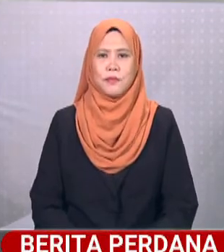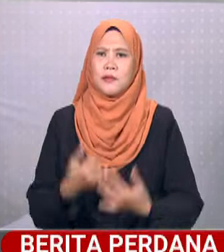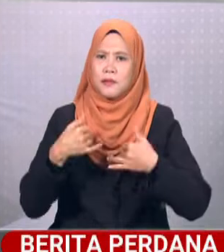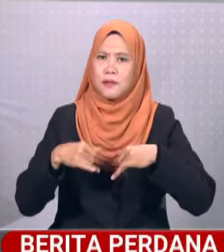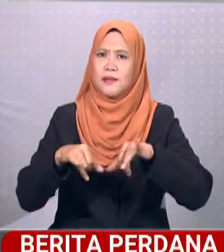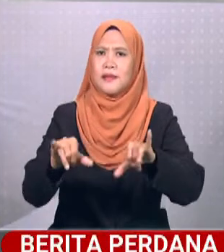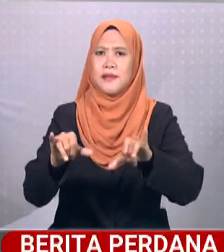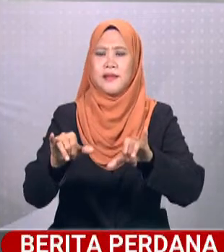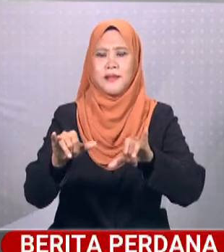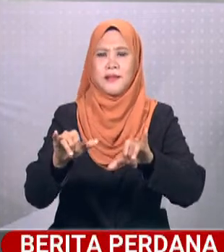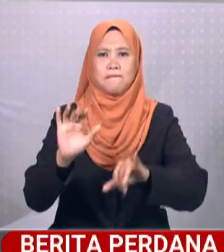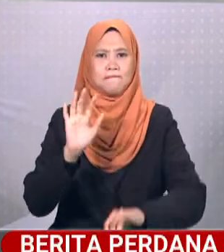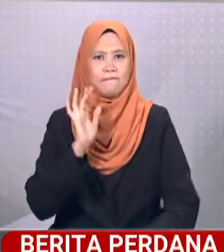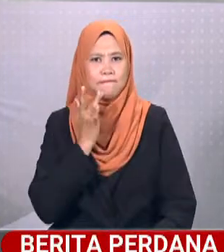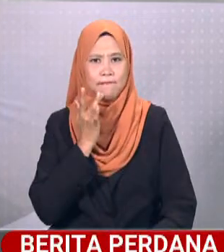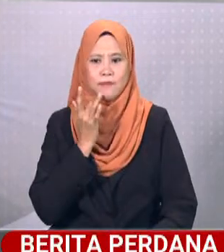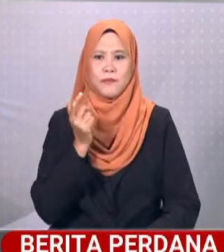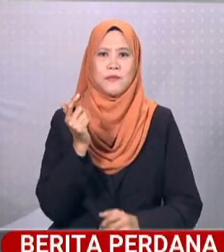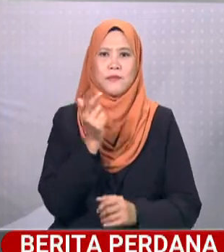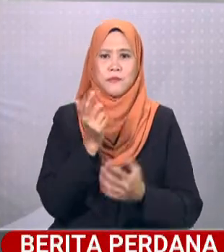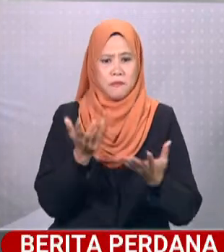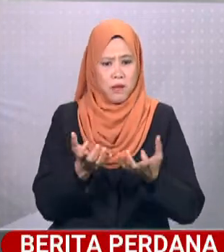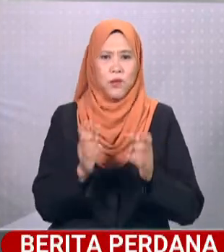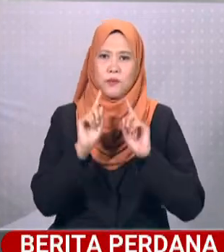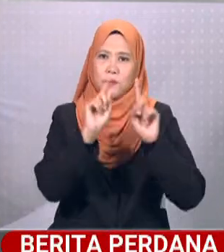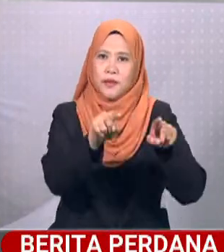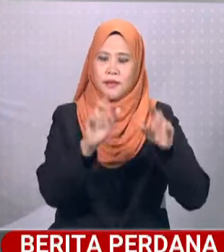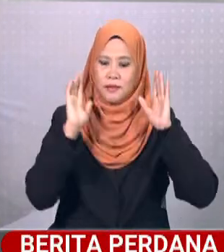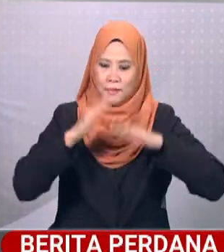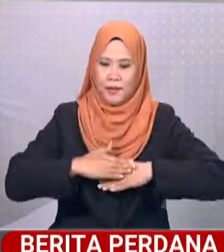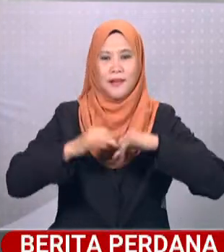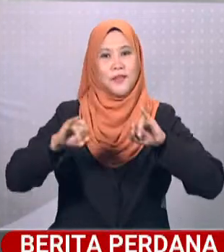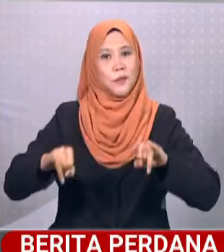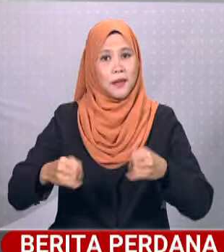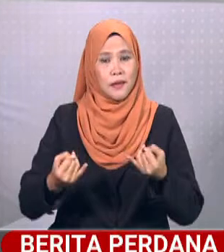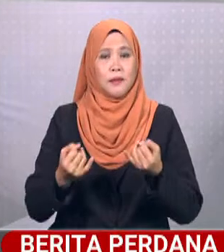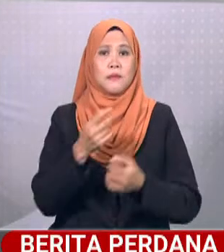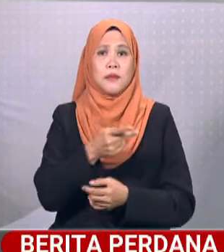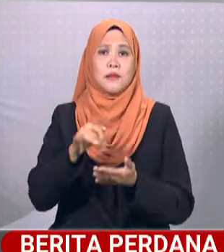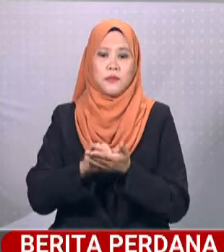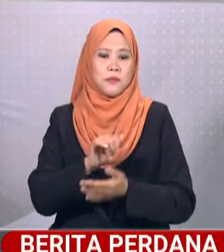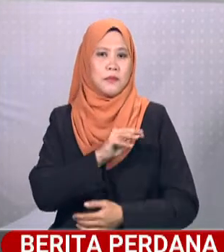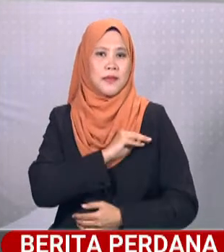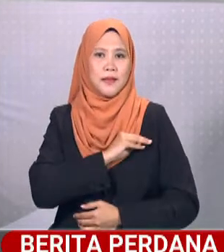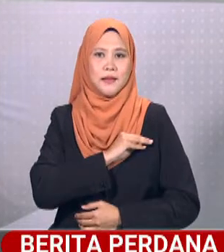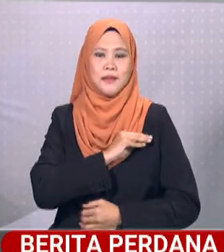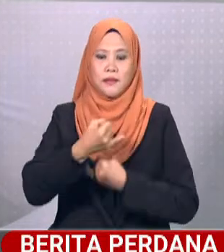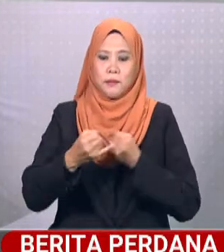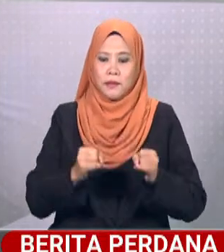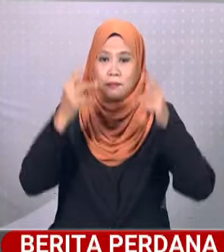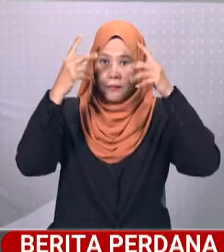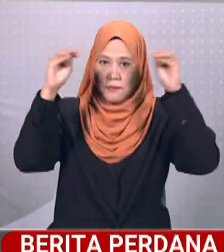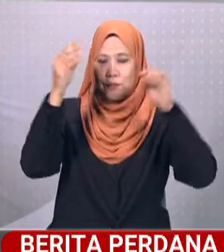Masih ada yang berkeras mahu menunaikan solat Jumaat hari ini. Perkara itu didedahkan Menteri di Jabatan Perdana